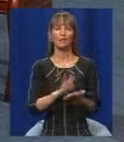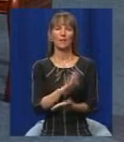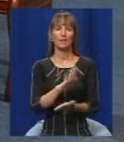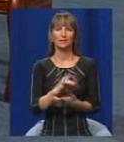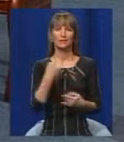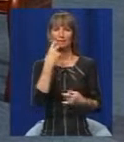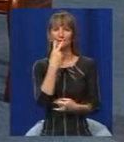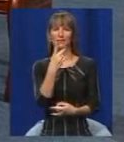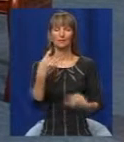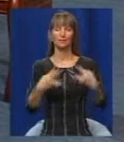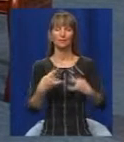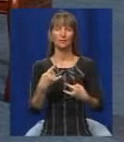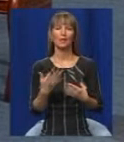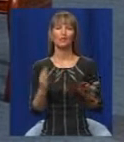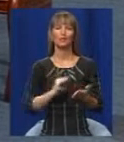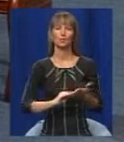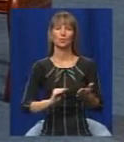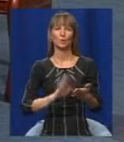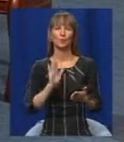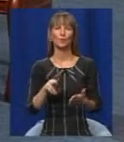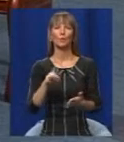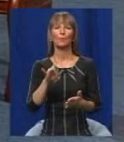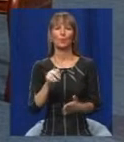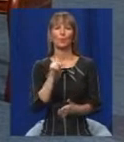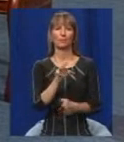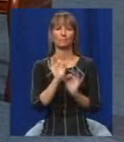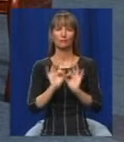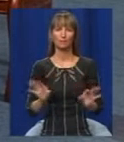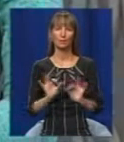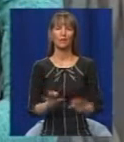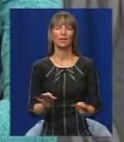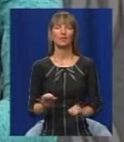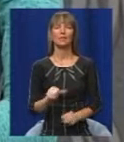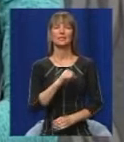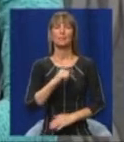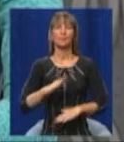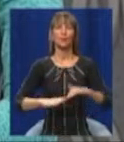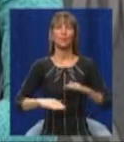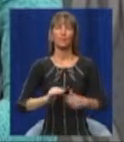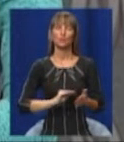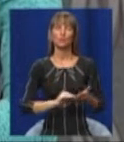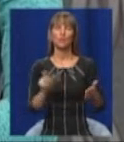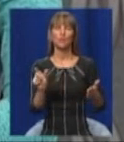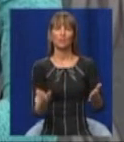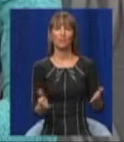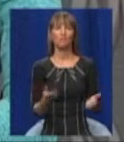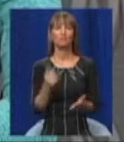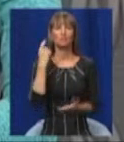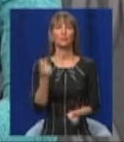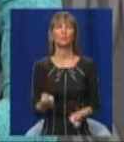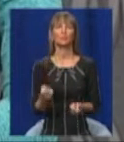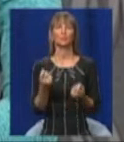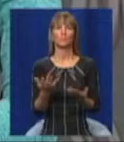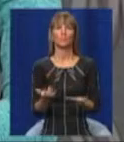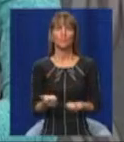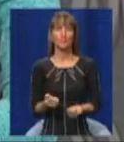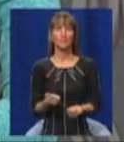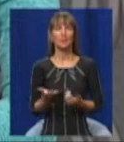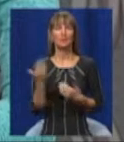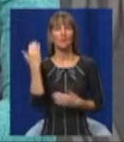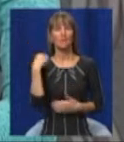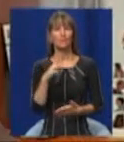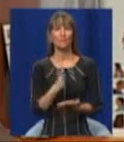котре, власне, журналісти будуть про тебе розповідати. Ну, а до речі, сама професія, журналіст, як ти думаєш, звідки вона пішла? І чи давно вона вже